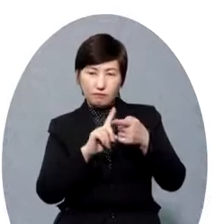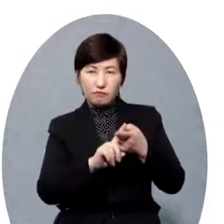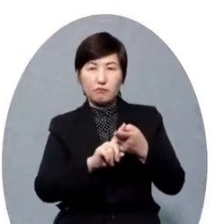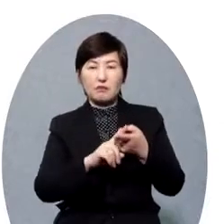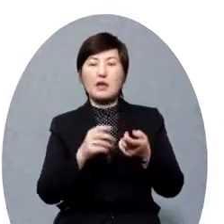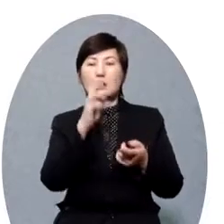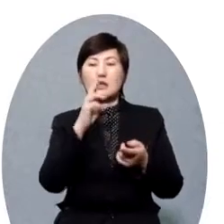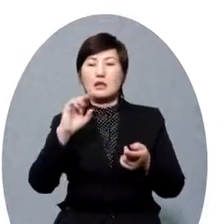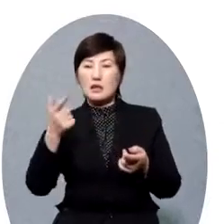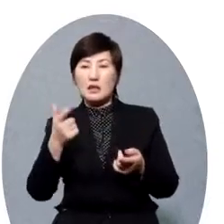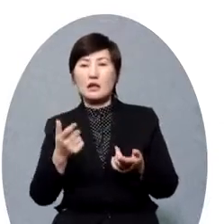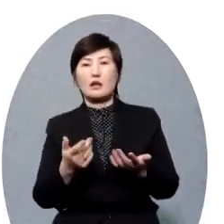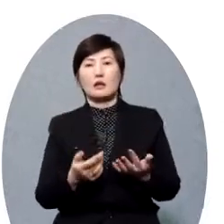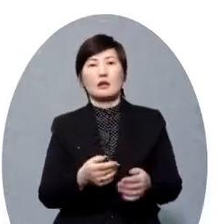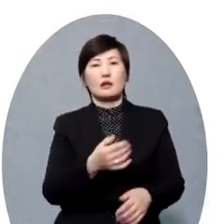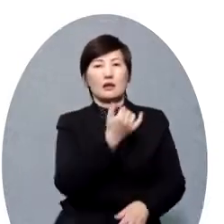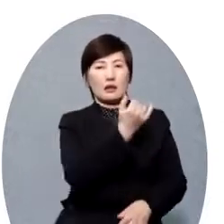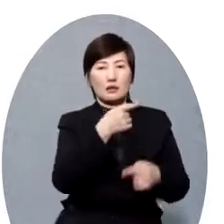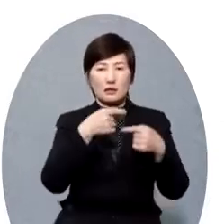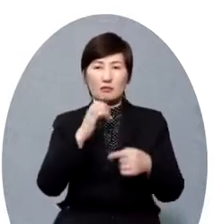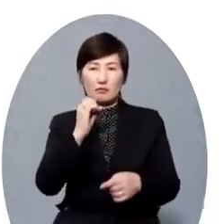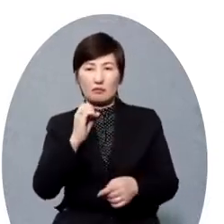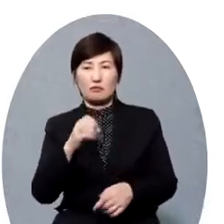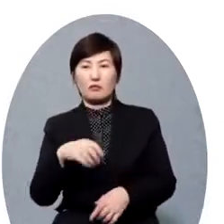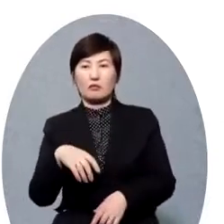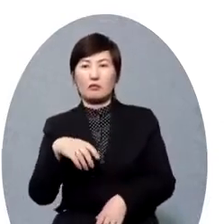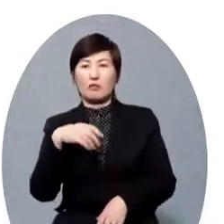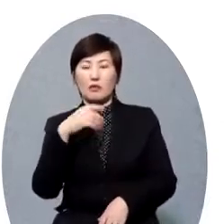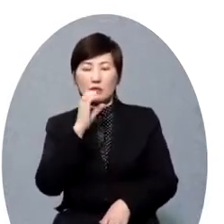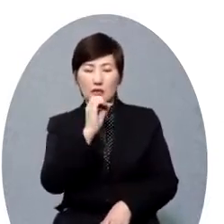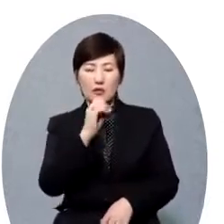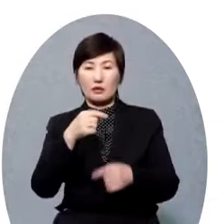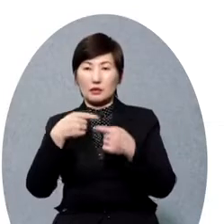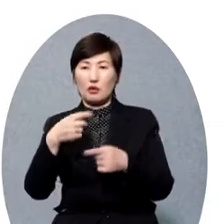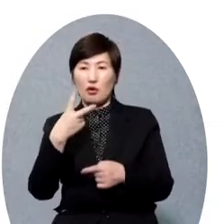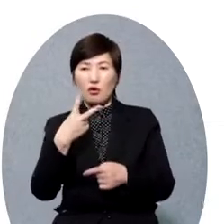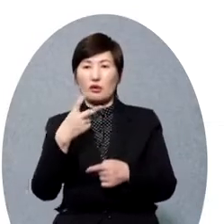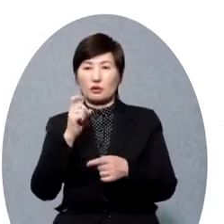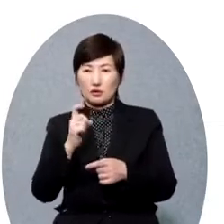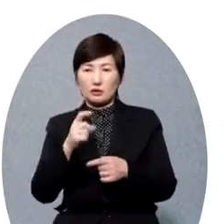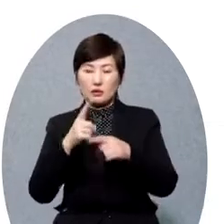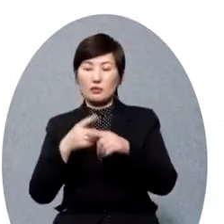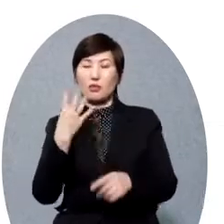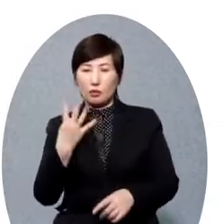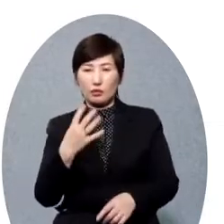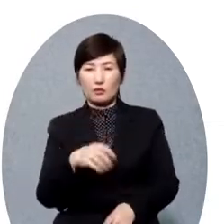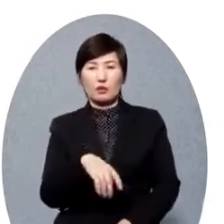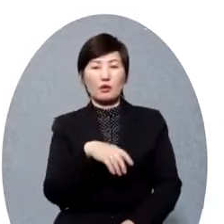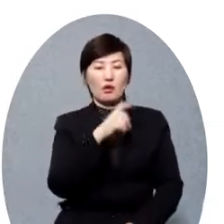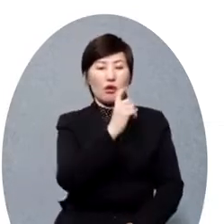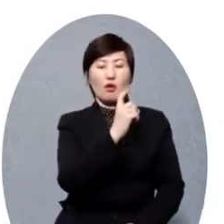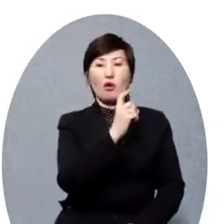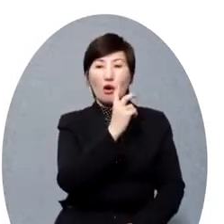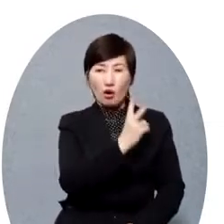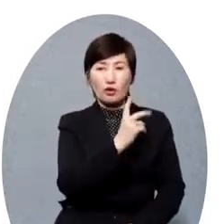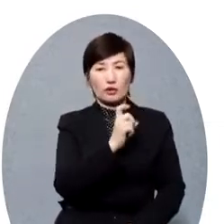нэмэх нь 4 гэдгээс 2x тэнцүү хасах 4 болно. X тэнцүү хасах 2 буюу OX тэнхлэгийг хасах